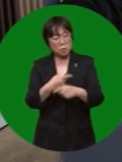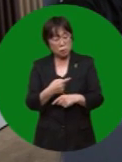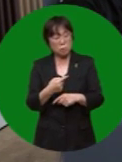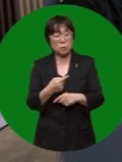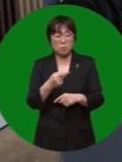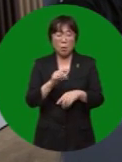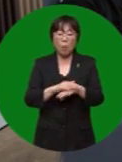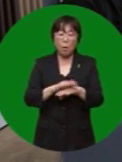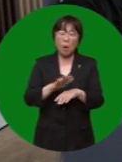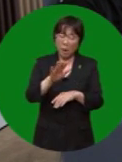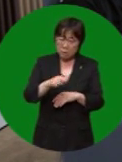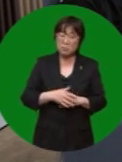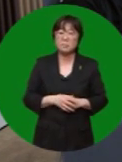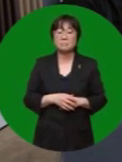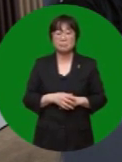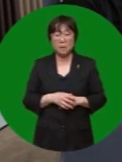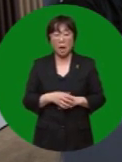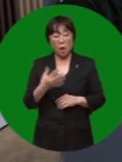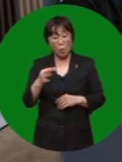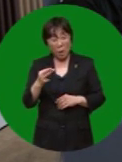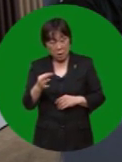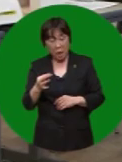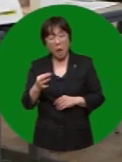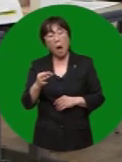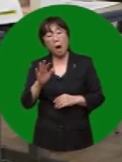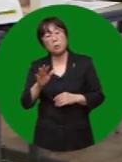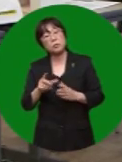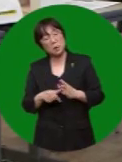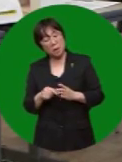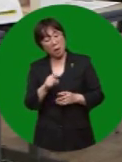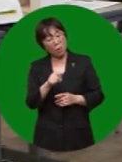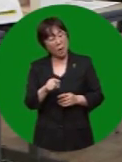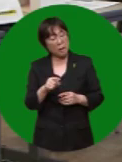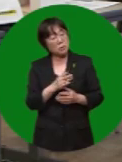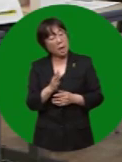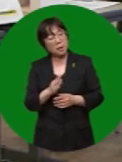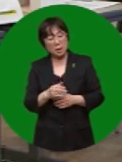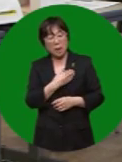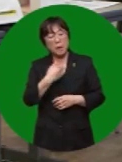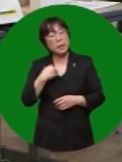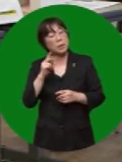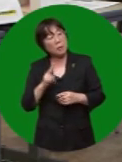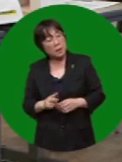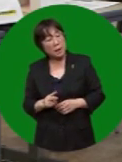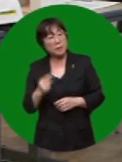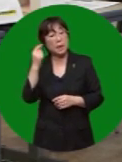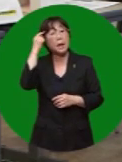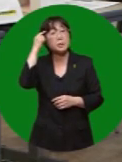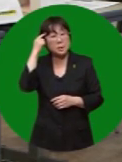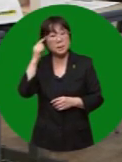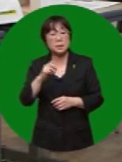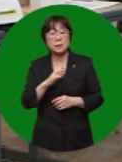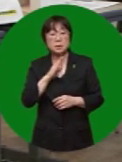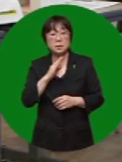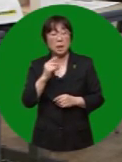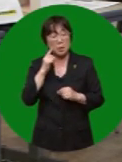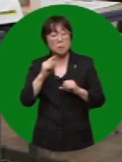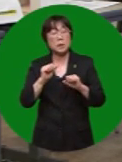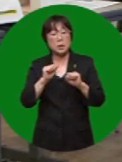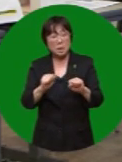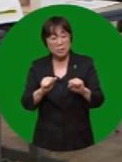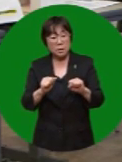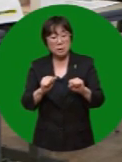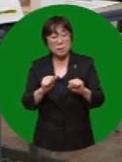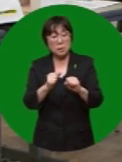うやって方法があるんか、このお金あるんだと これぐらいだとしてみようかなって感じる、実際してみようかなっていう人も増えてくるか